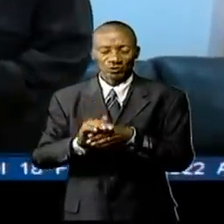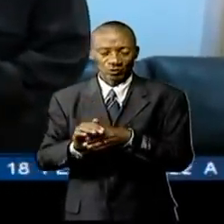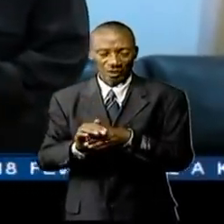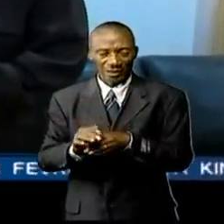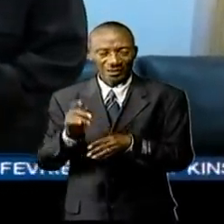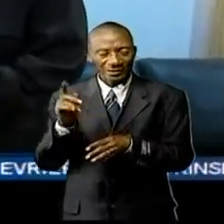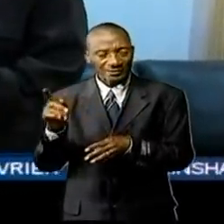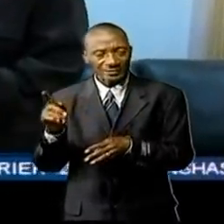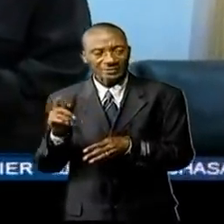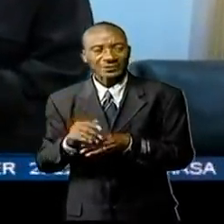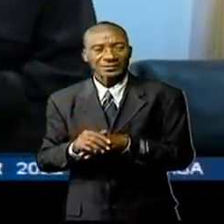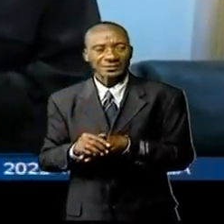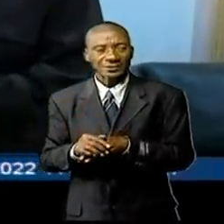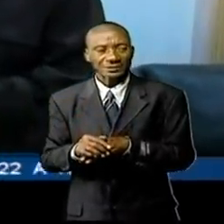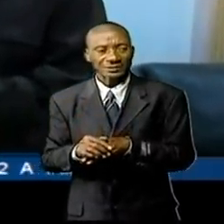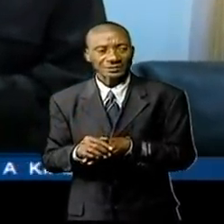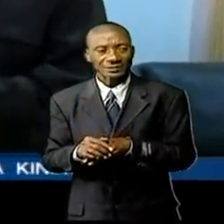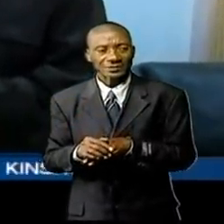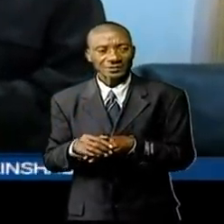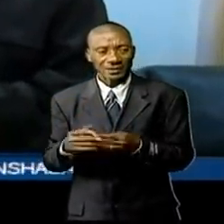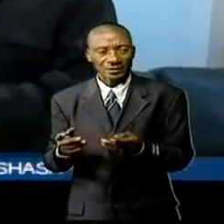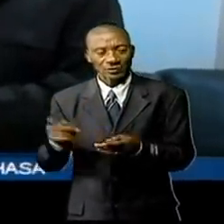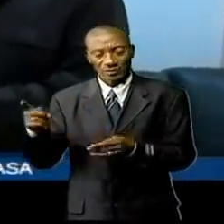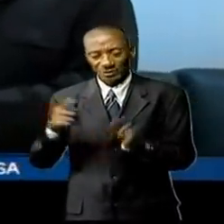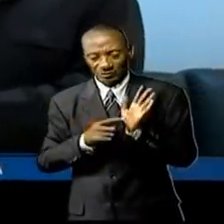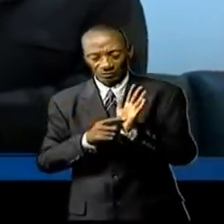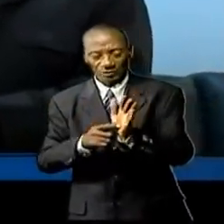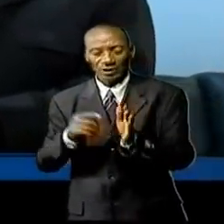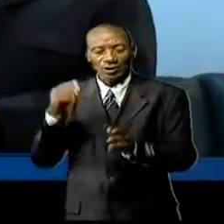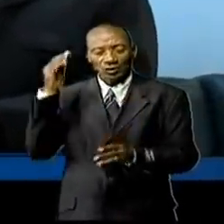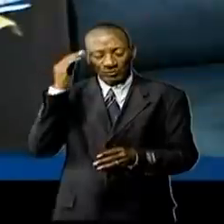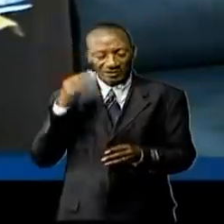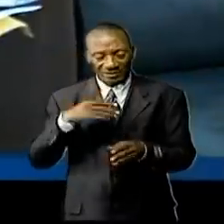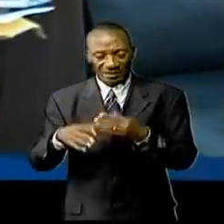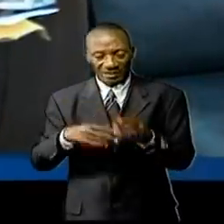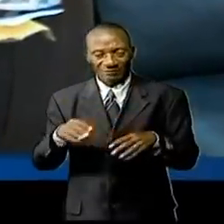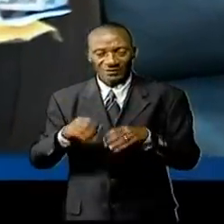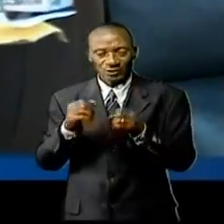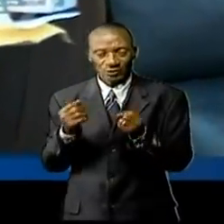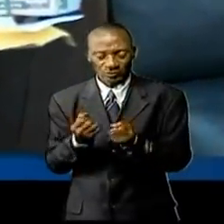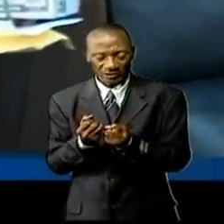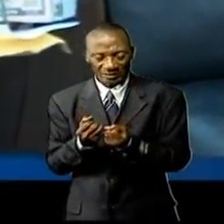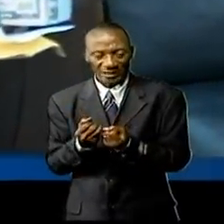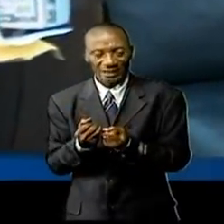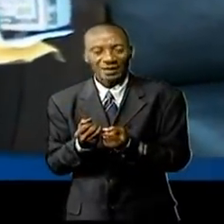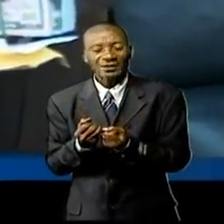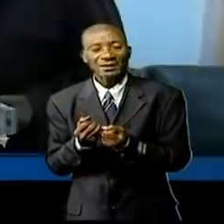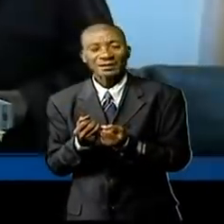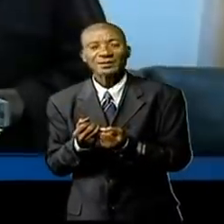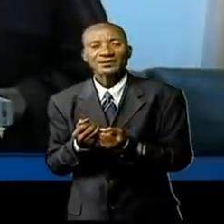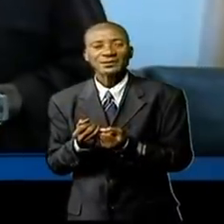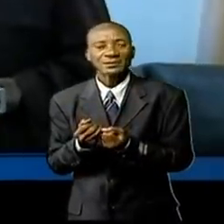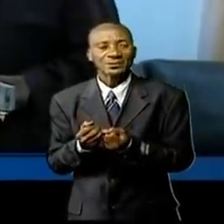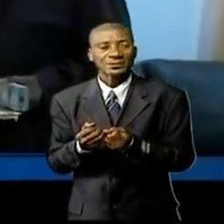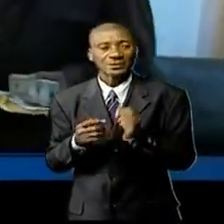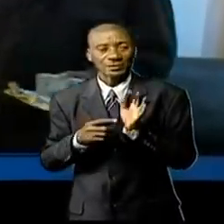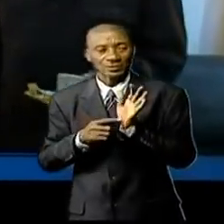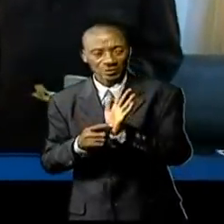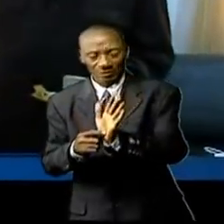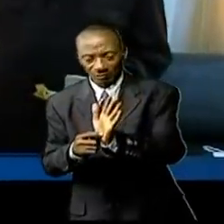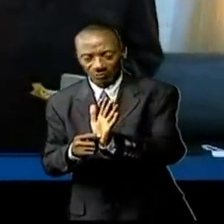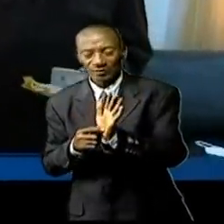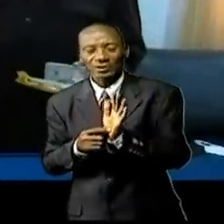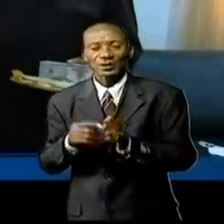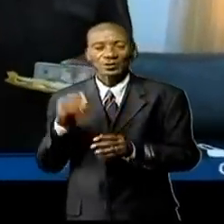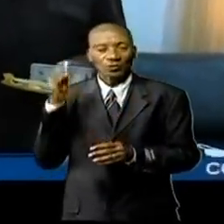Iboula Ngangeli a présenté au ministre des Affaires sociales, Action humanitaire et Solidarité nationale, Modeste Moutinga. Isabelle Iboula s'est